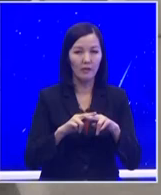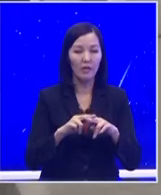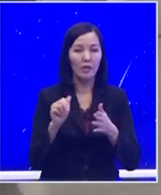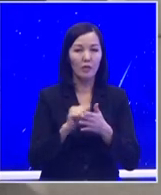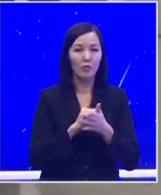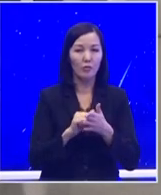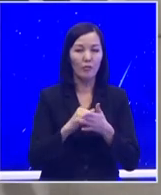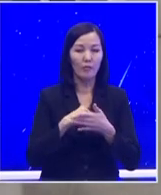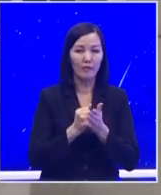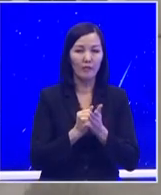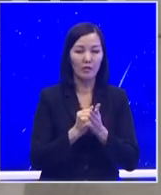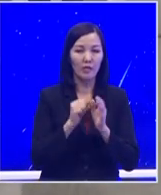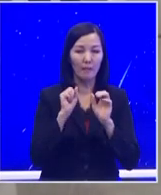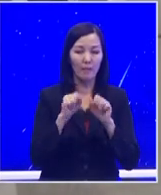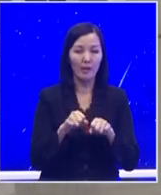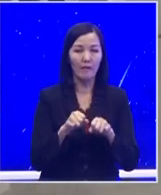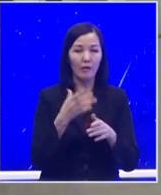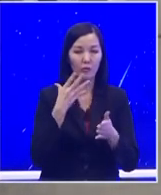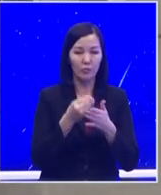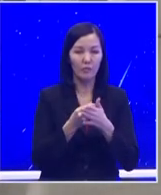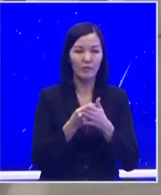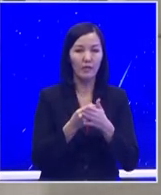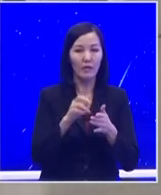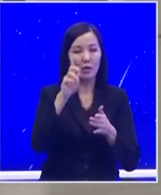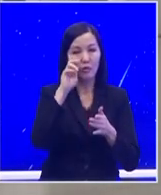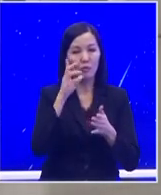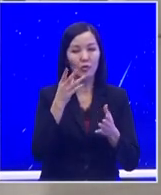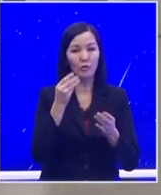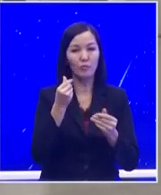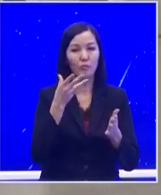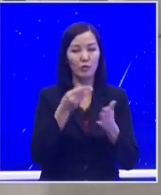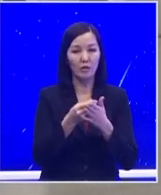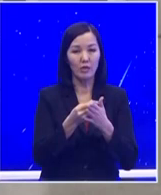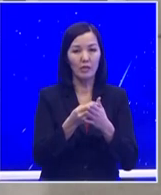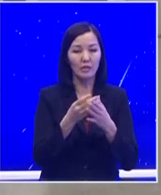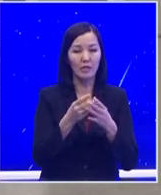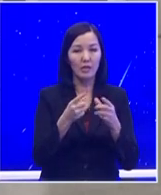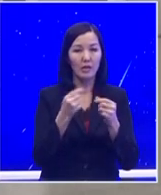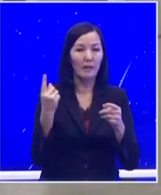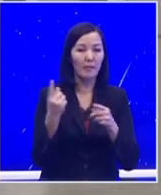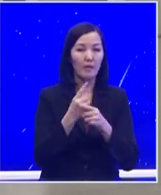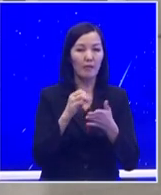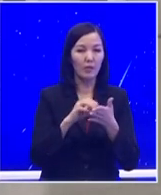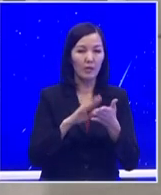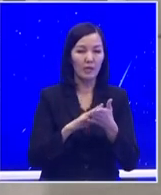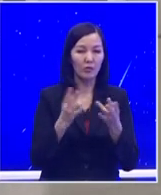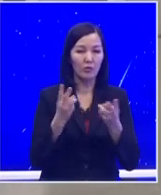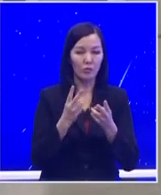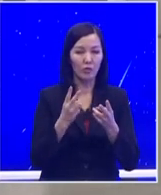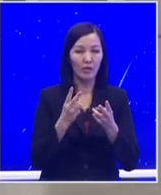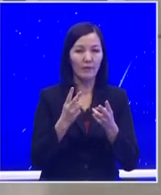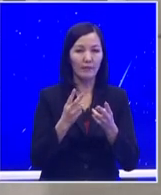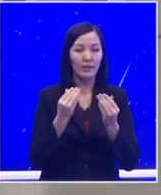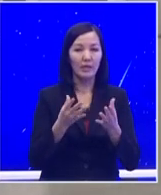документ, подтверждающий право собственности, государственные пошлины и оплата за первичную регистрацию.